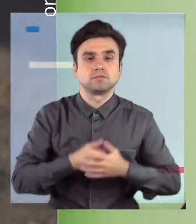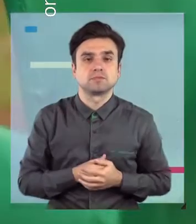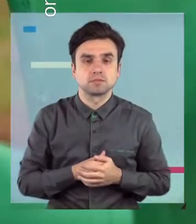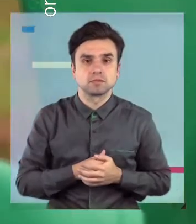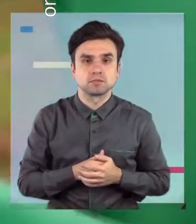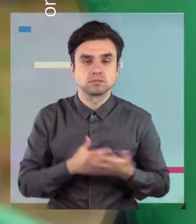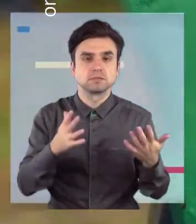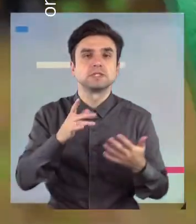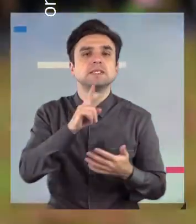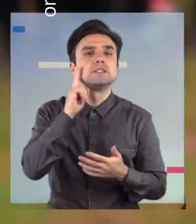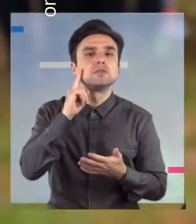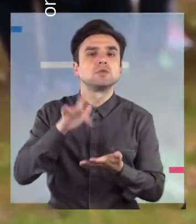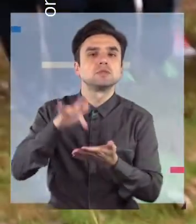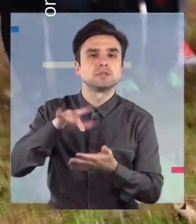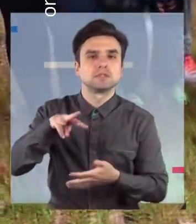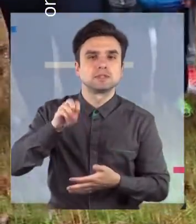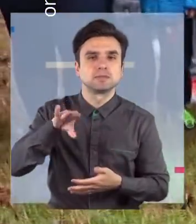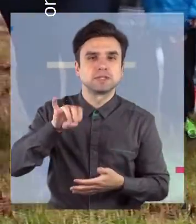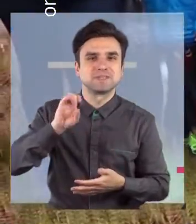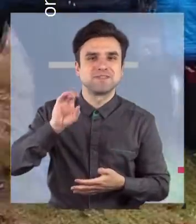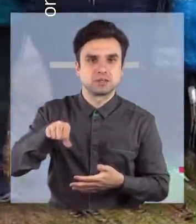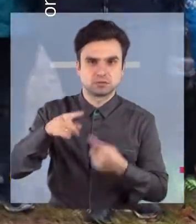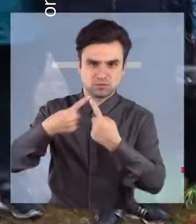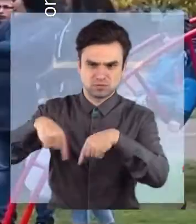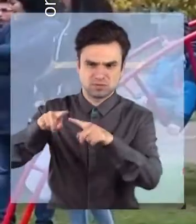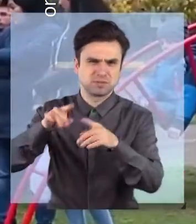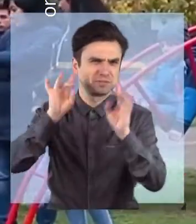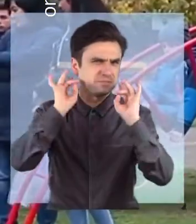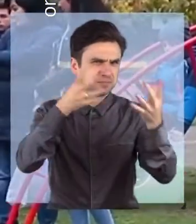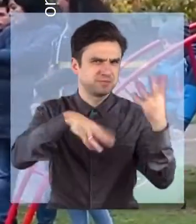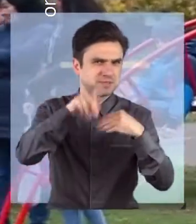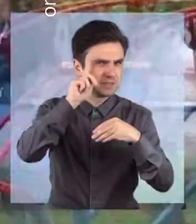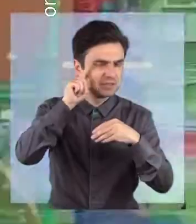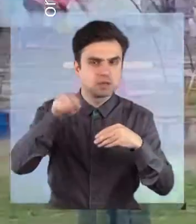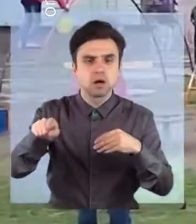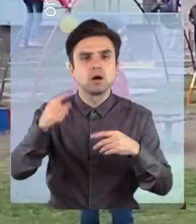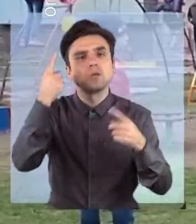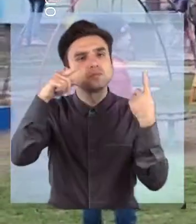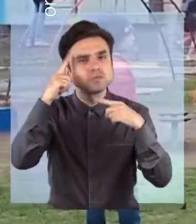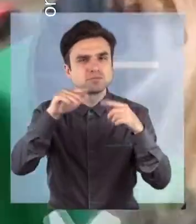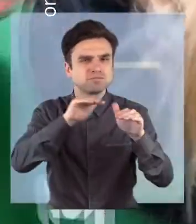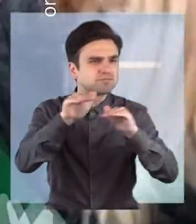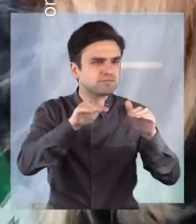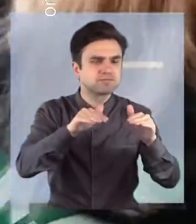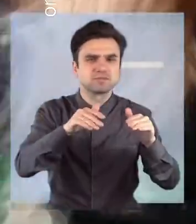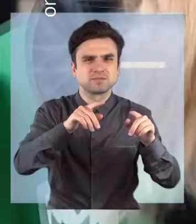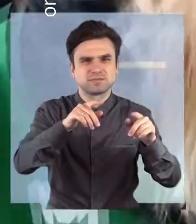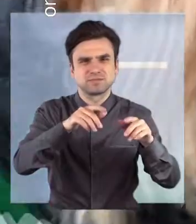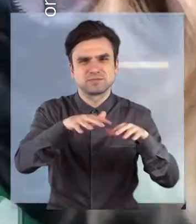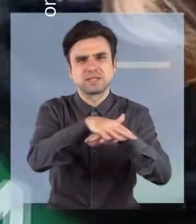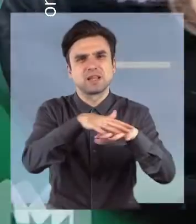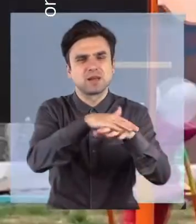Кривому Розі. З її допомогою у місті проводяться суботники та екологічні акції. Облаштовано більше 2000 подвір'їв. На